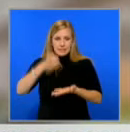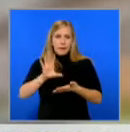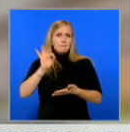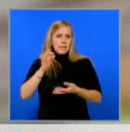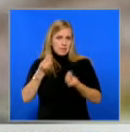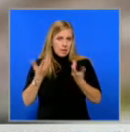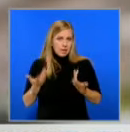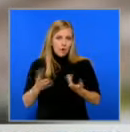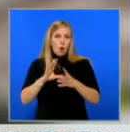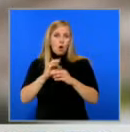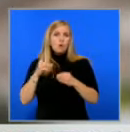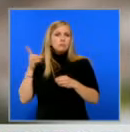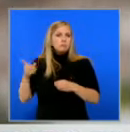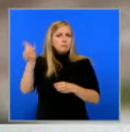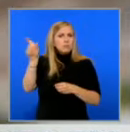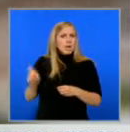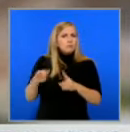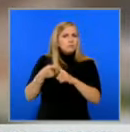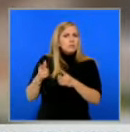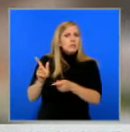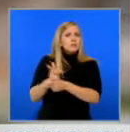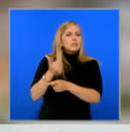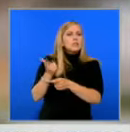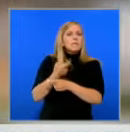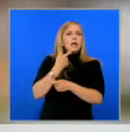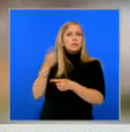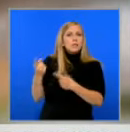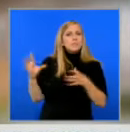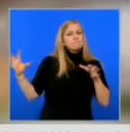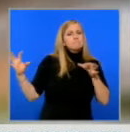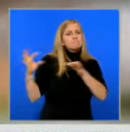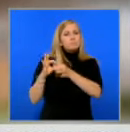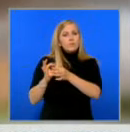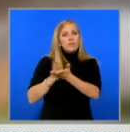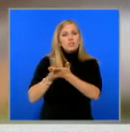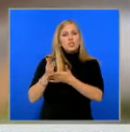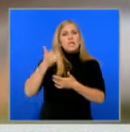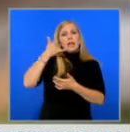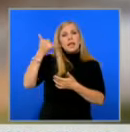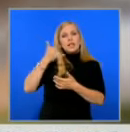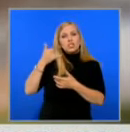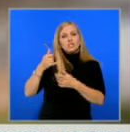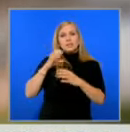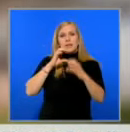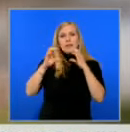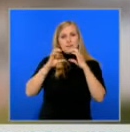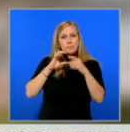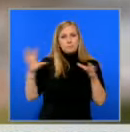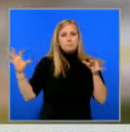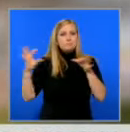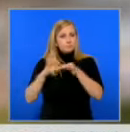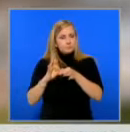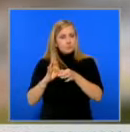лв от непълнолетно лице на 17 години с което са се свързали чрез личните си профили в една от социалните